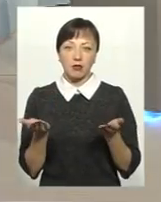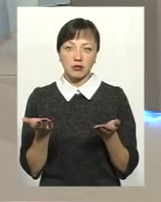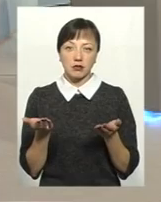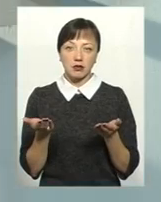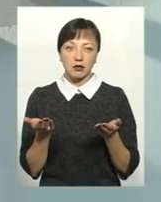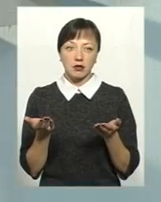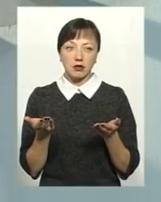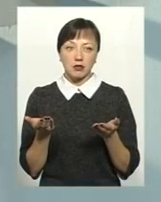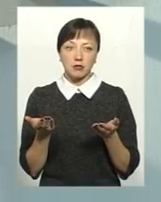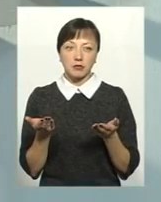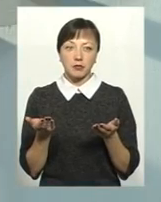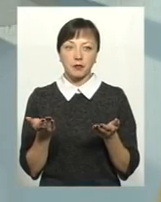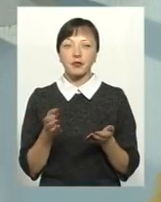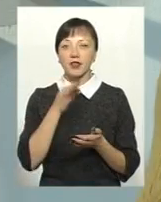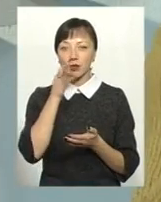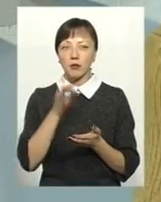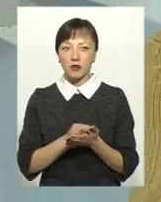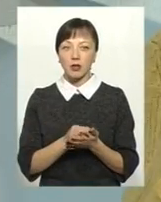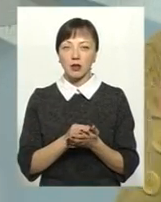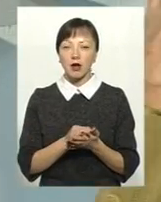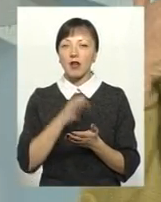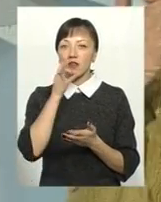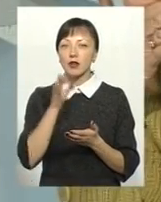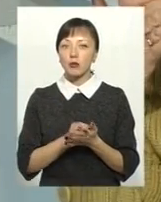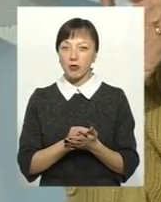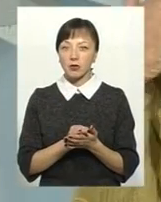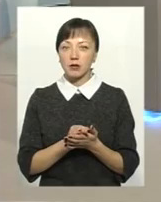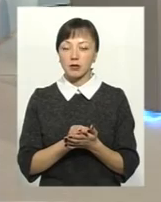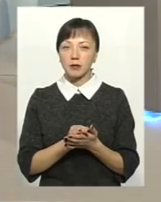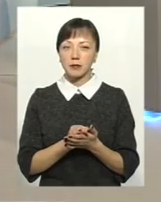знаєте, відповідально. Вибачте.